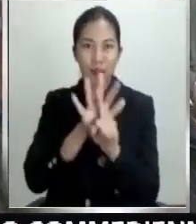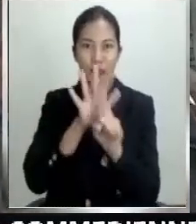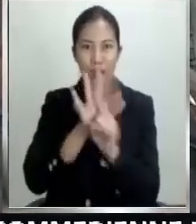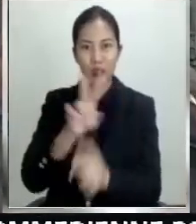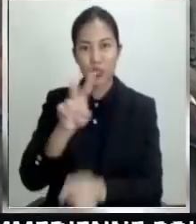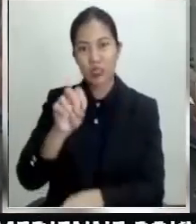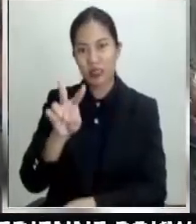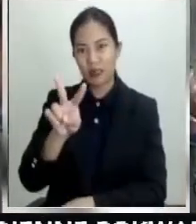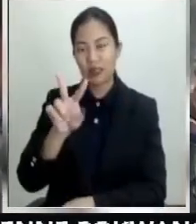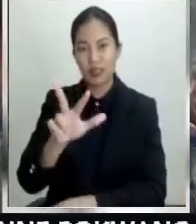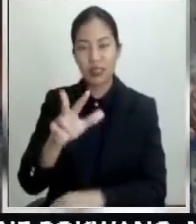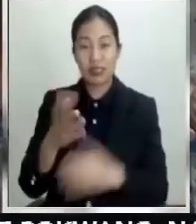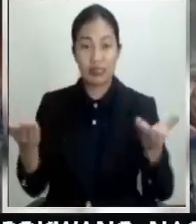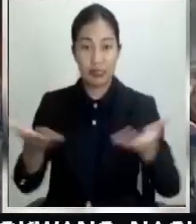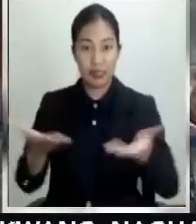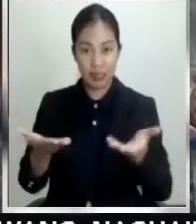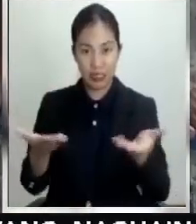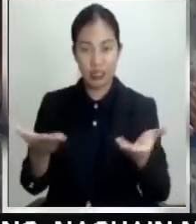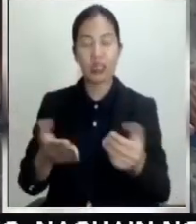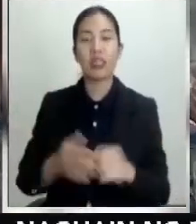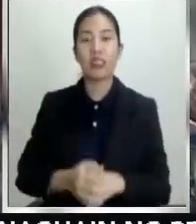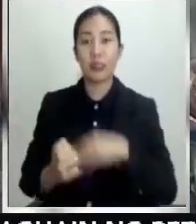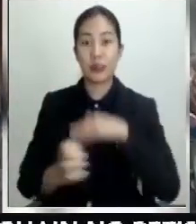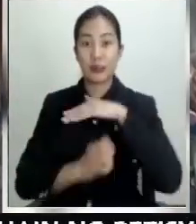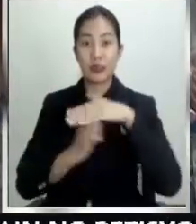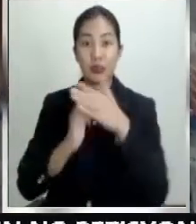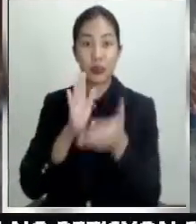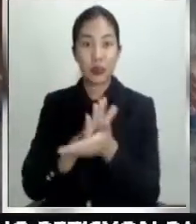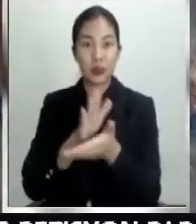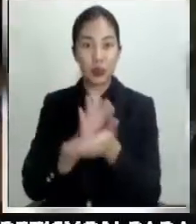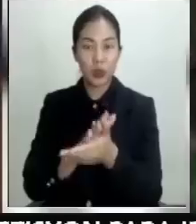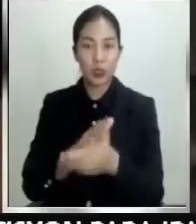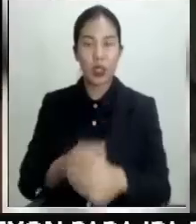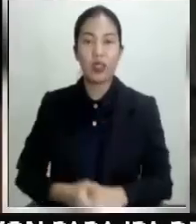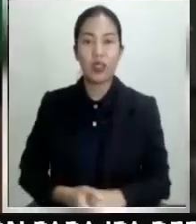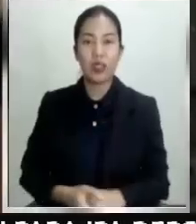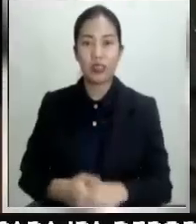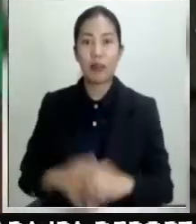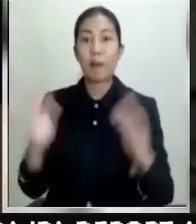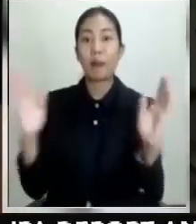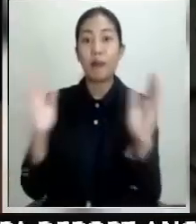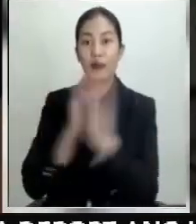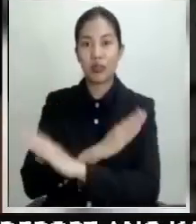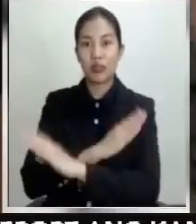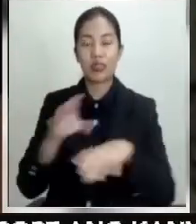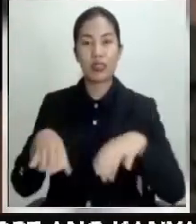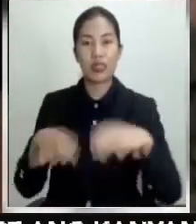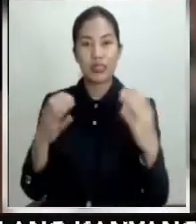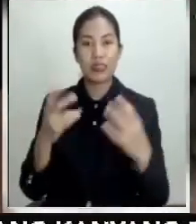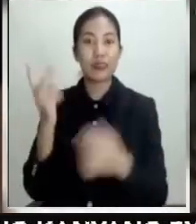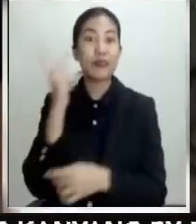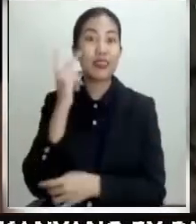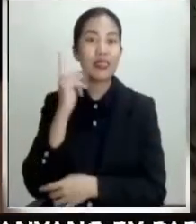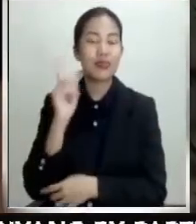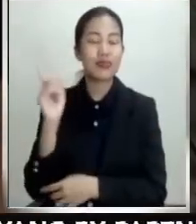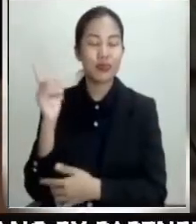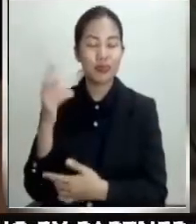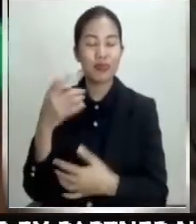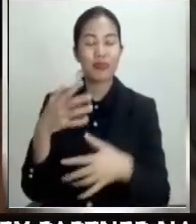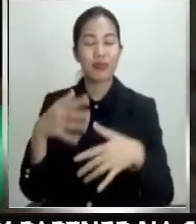Barrio Elementary School, alam mo ng oras ng palitan ng shift ng klase kapag naririnig mo na